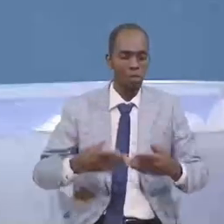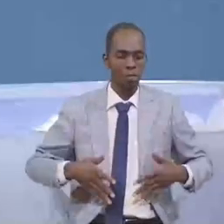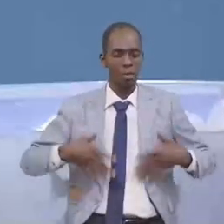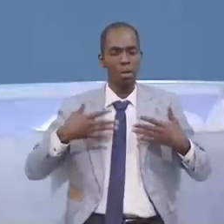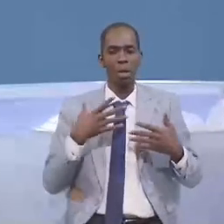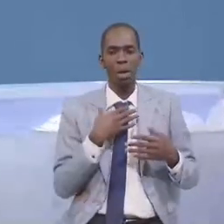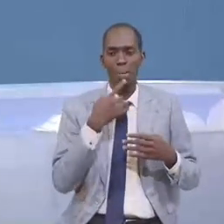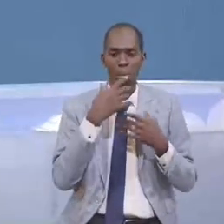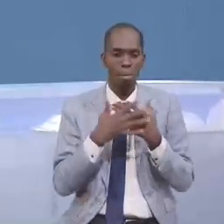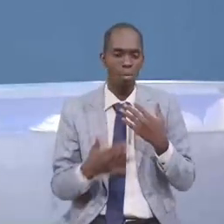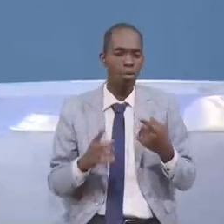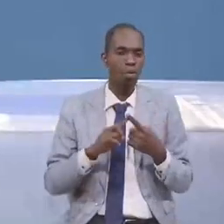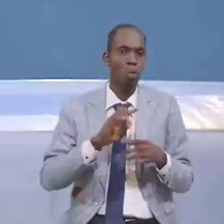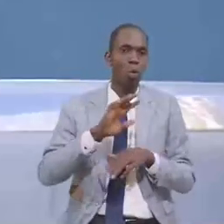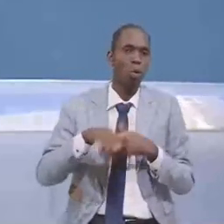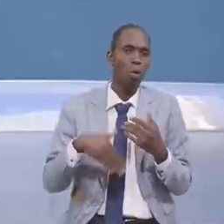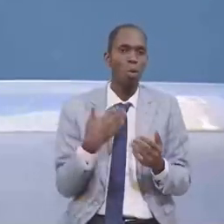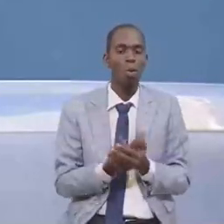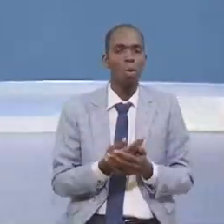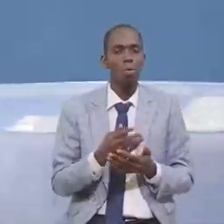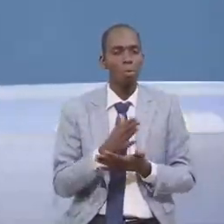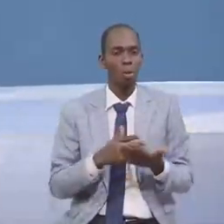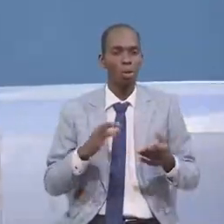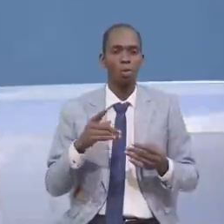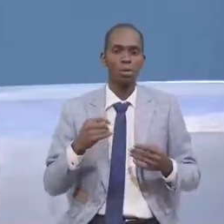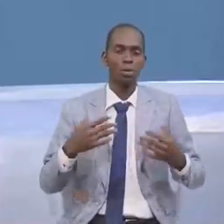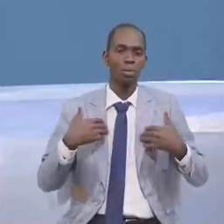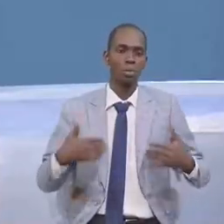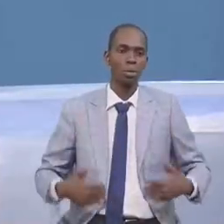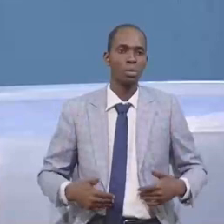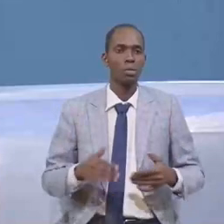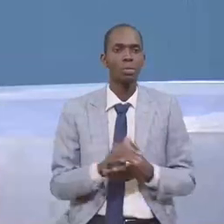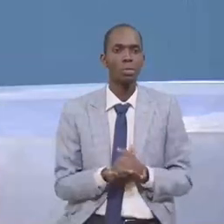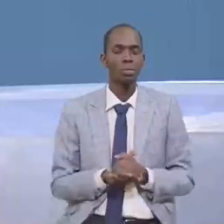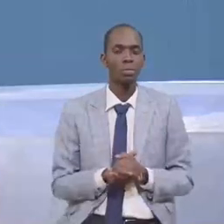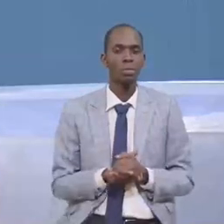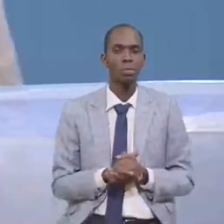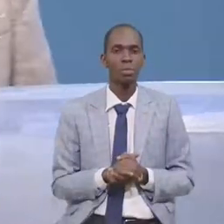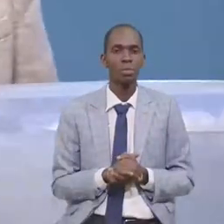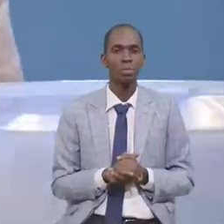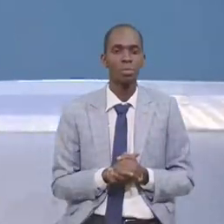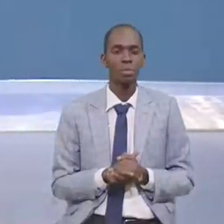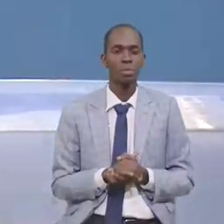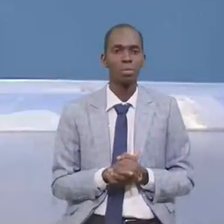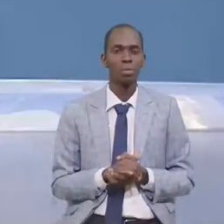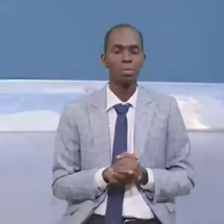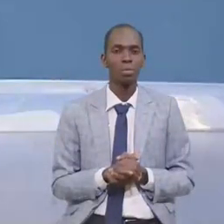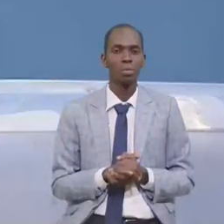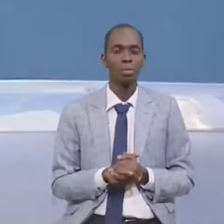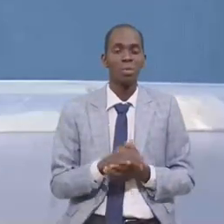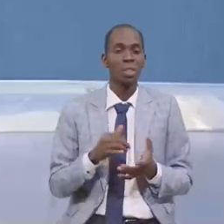Mais qu'est-ce qui est responsable en pompant le sang qui donne la vie à toutes les parties du corps? C'est le cœur.